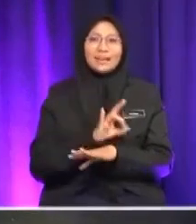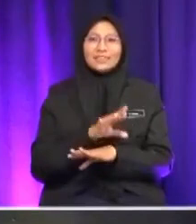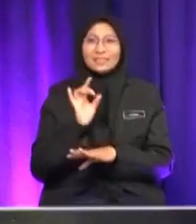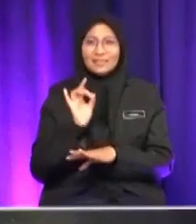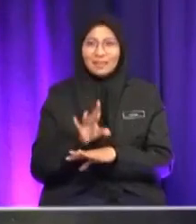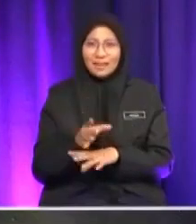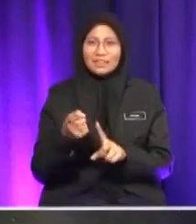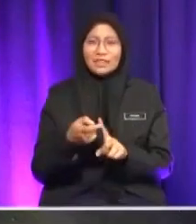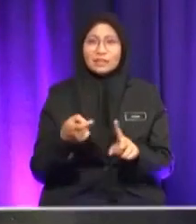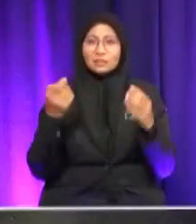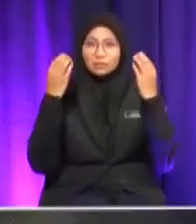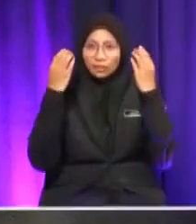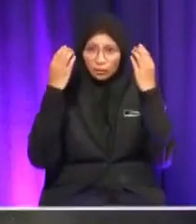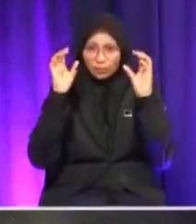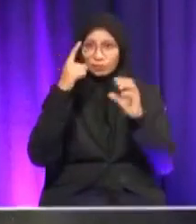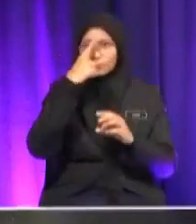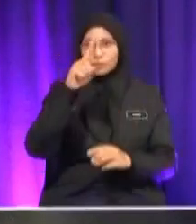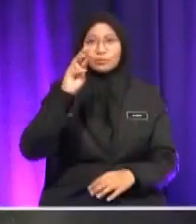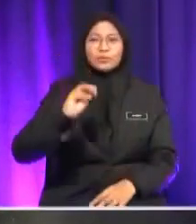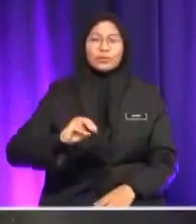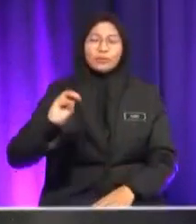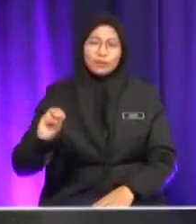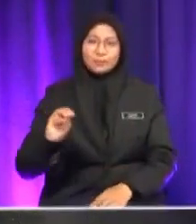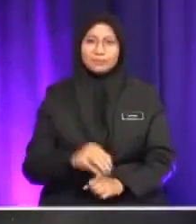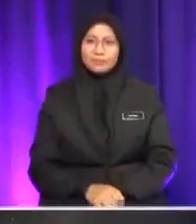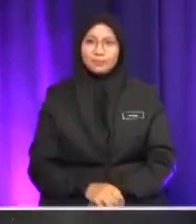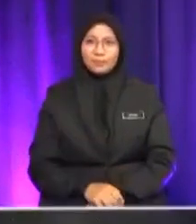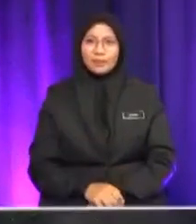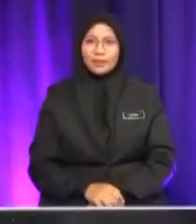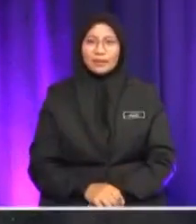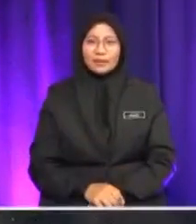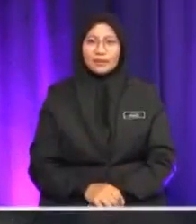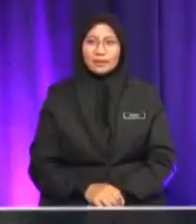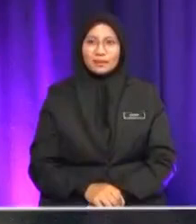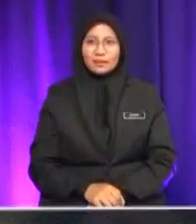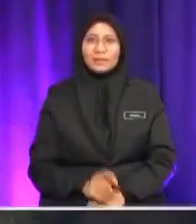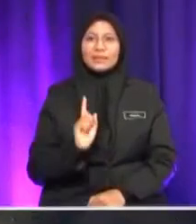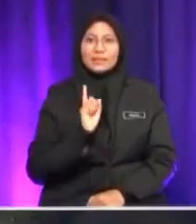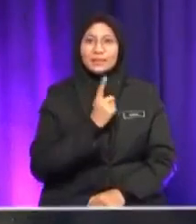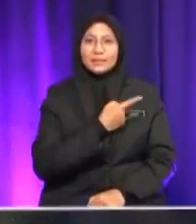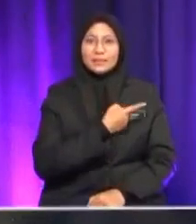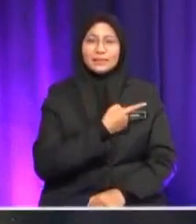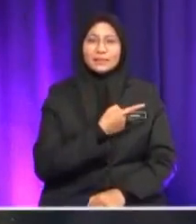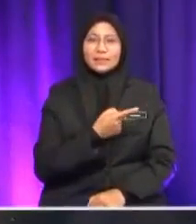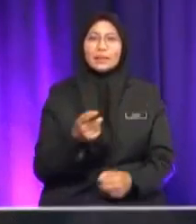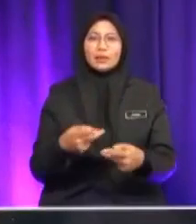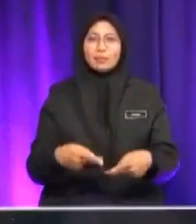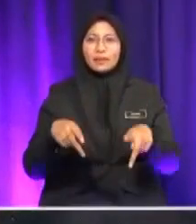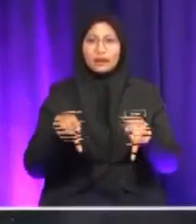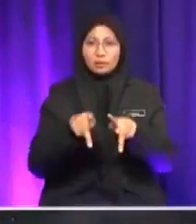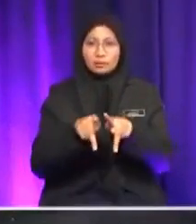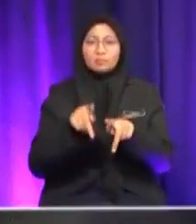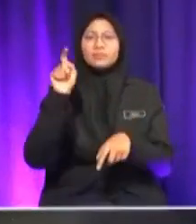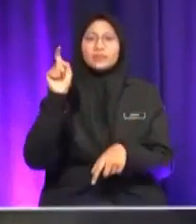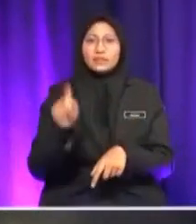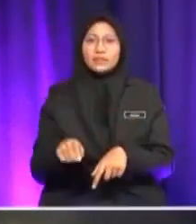oleh Cikgu Somu untuk murid-murid. Jadi kalau kita faham apa yang Cikgu Somu katakan sebentar tadi, kita perlu merancang bukan sahaja untuk